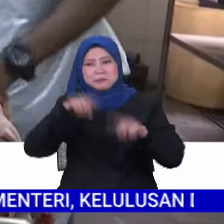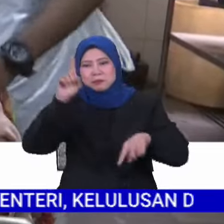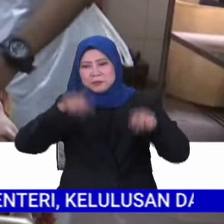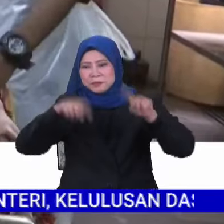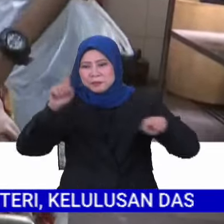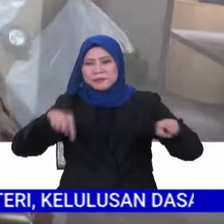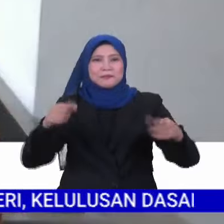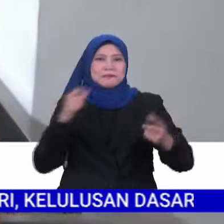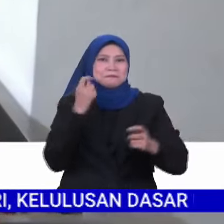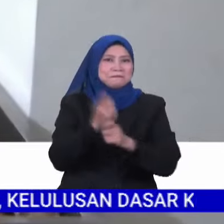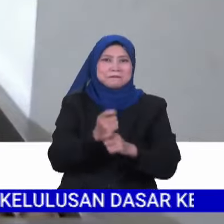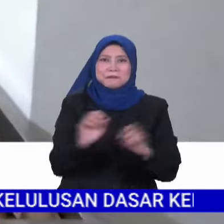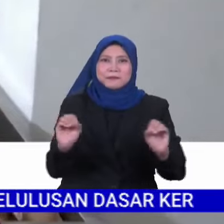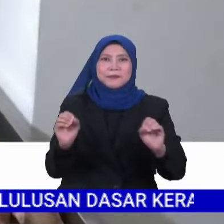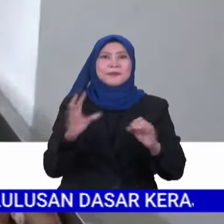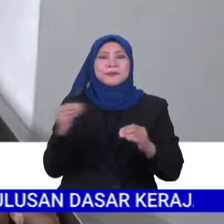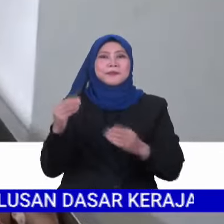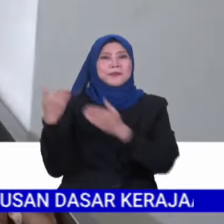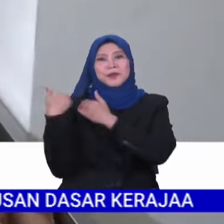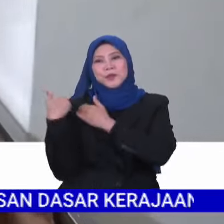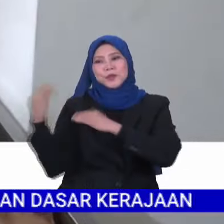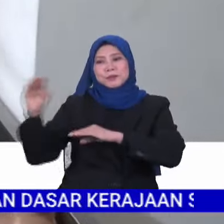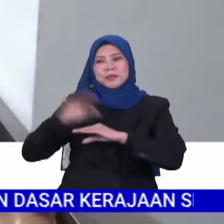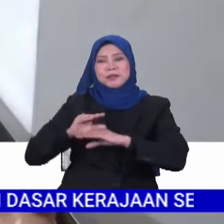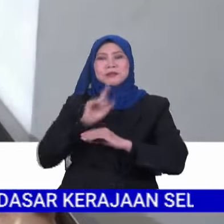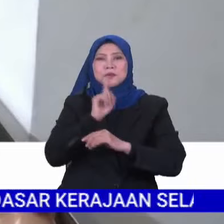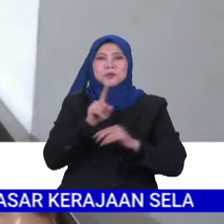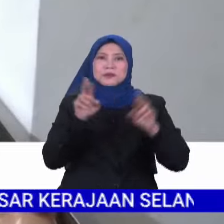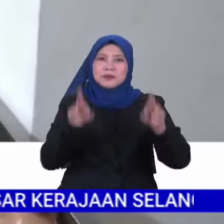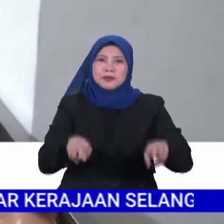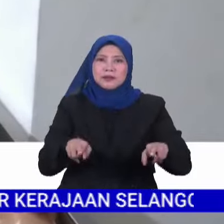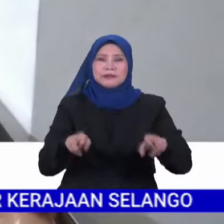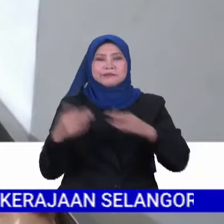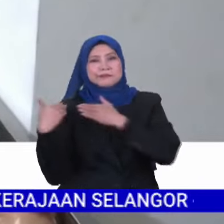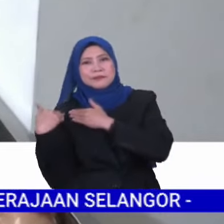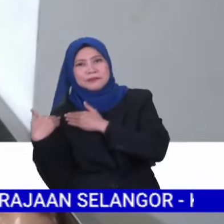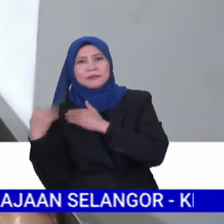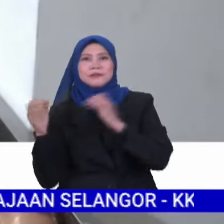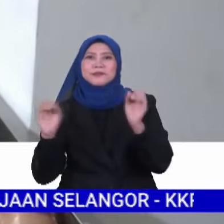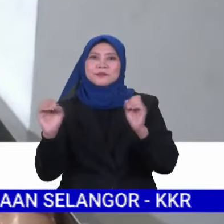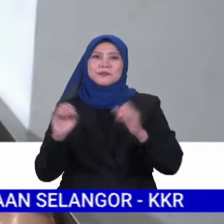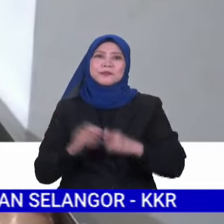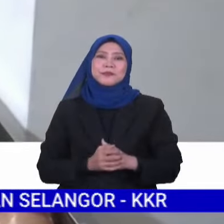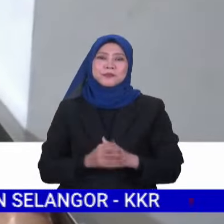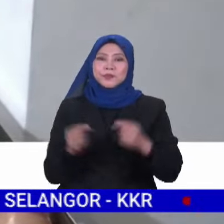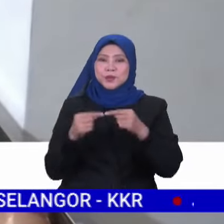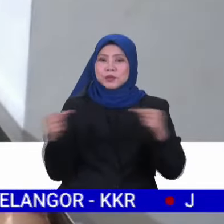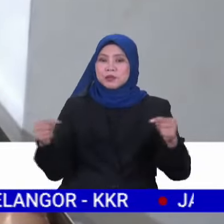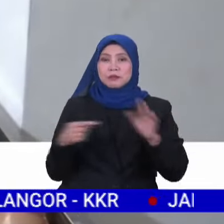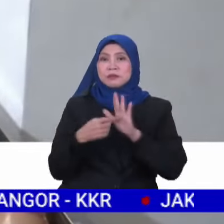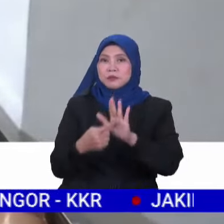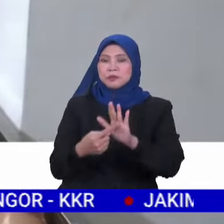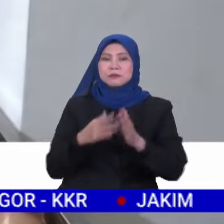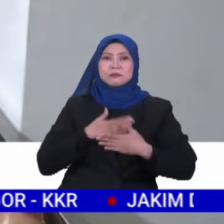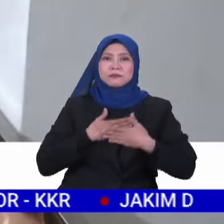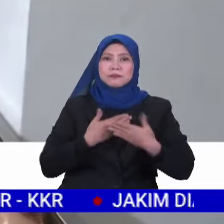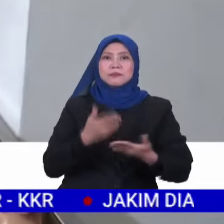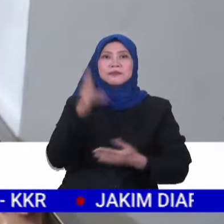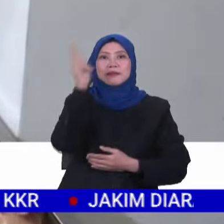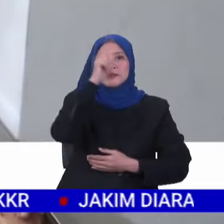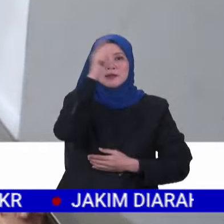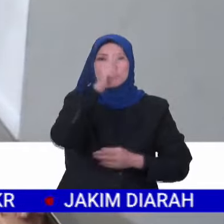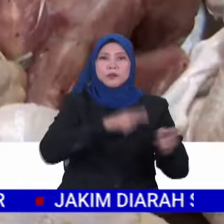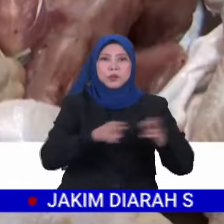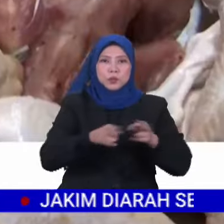ini termasuk menanggung subsidi bagi memastikan rakyat tidak terbebani keputusan itu juga menunjukkan keprihatinan